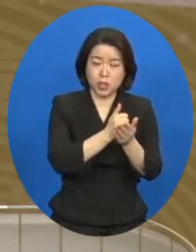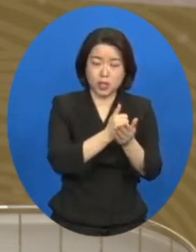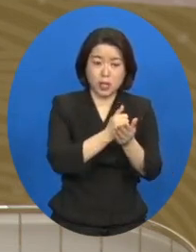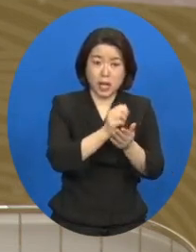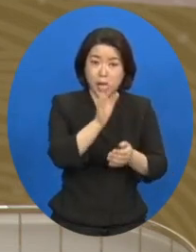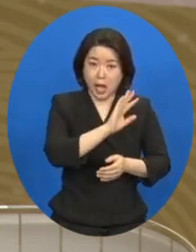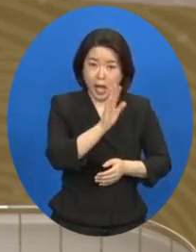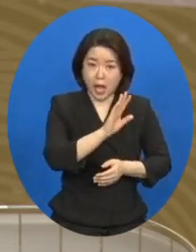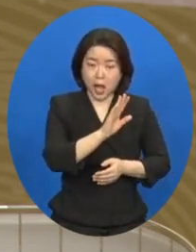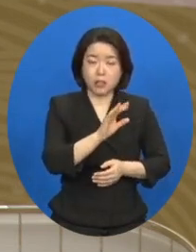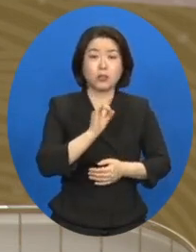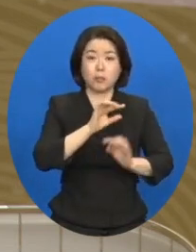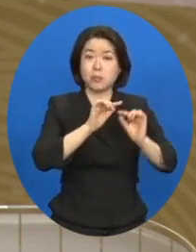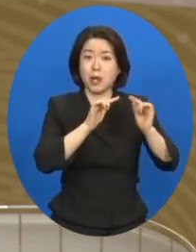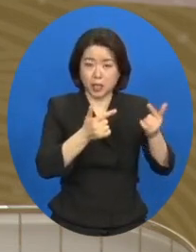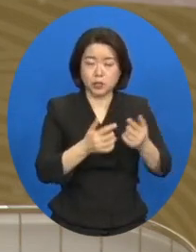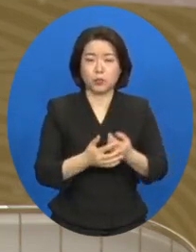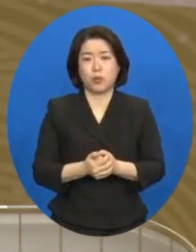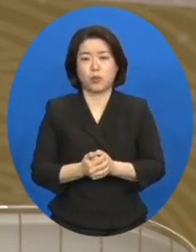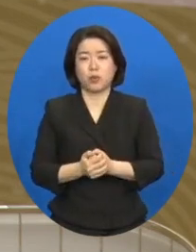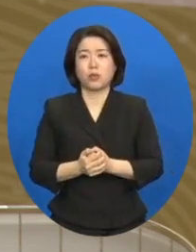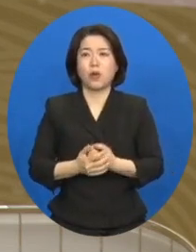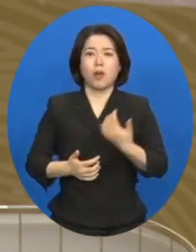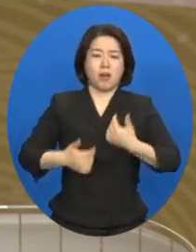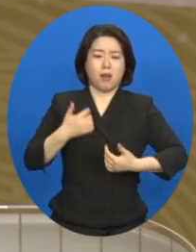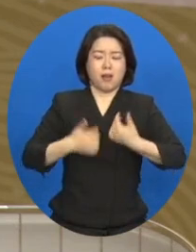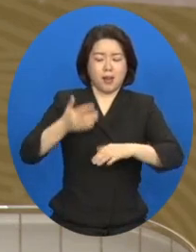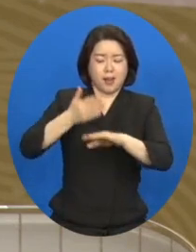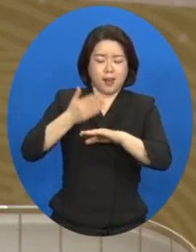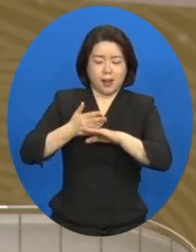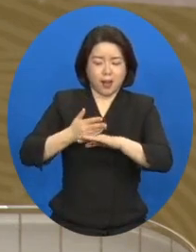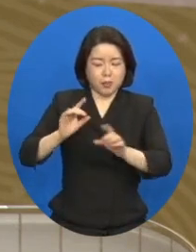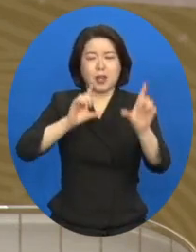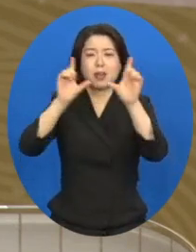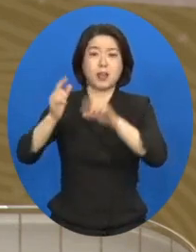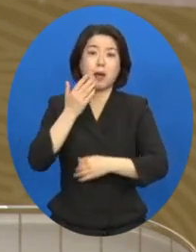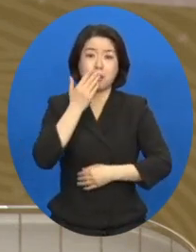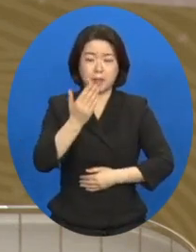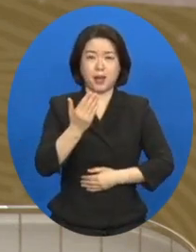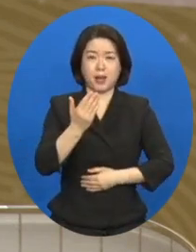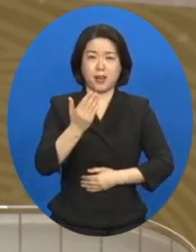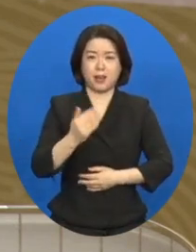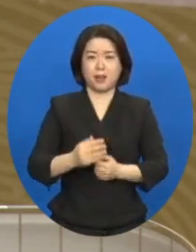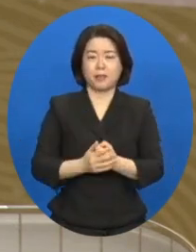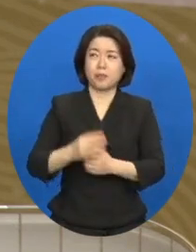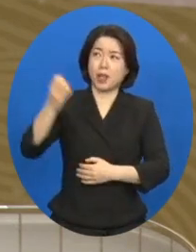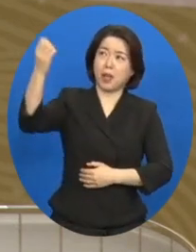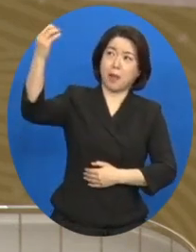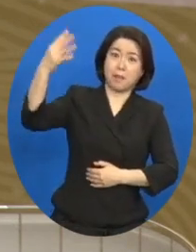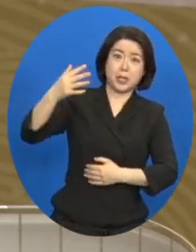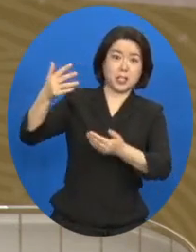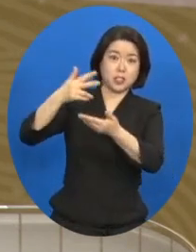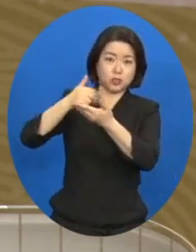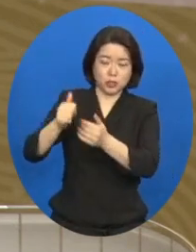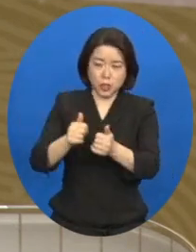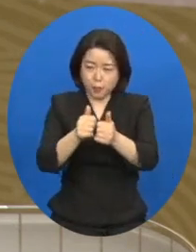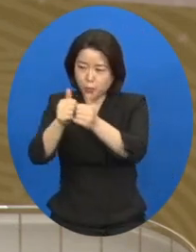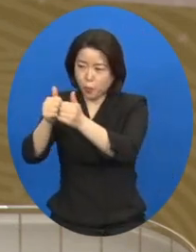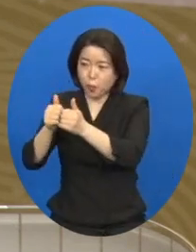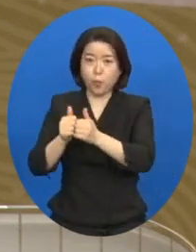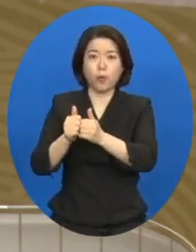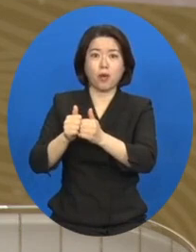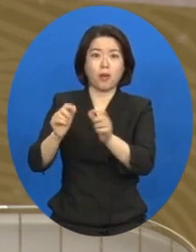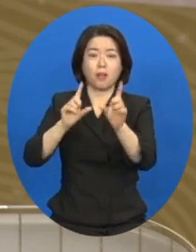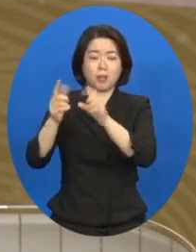것만 아닙니다. 기쁨과 감사의 삶을 살게 돼요. 빛이신 주님과 동행하는 삶을